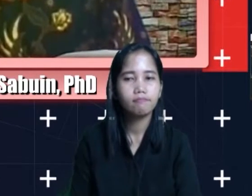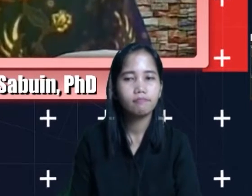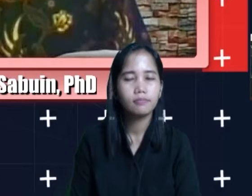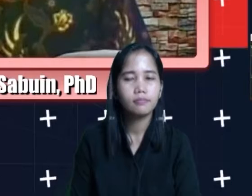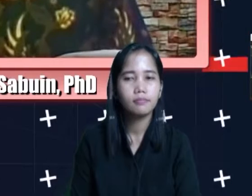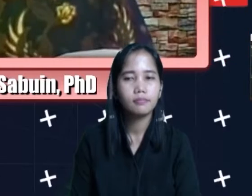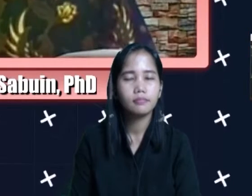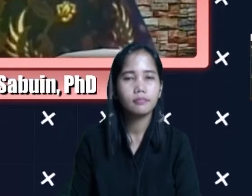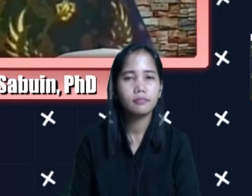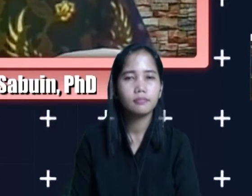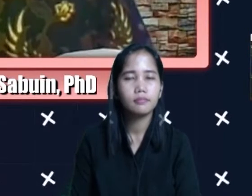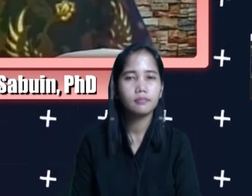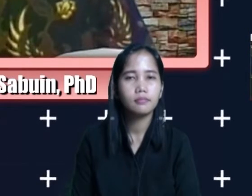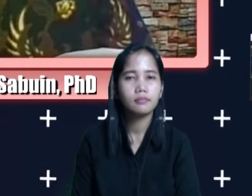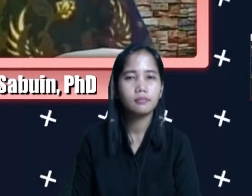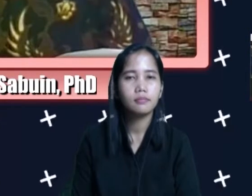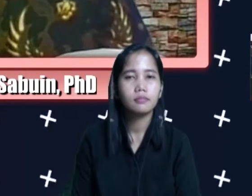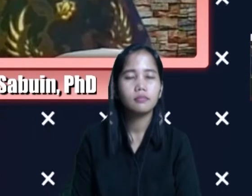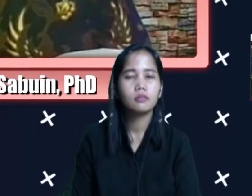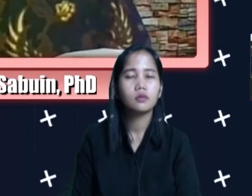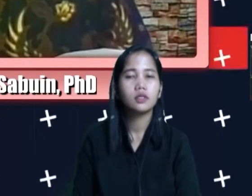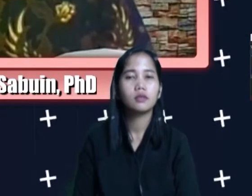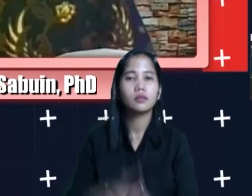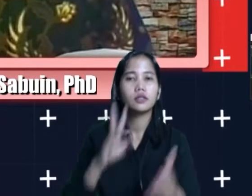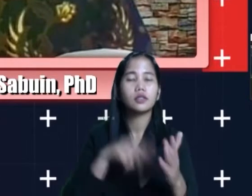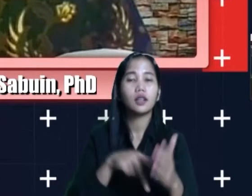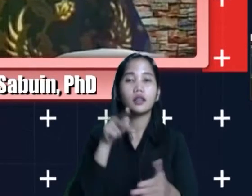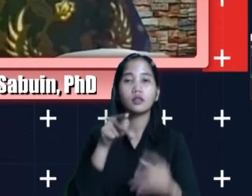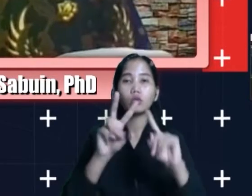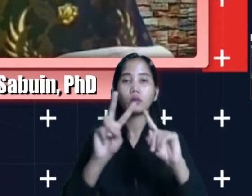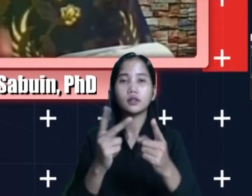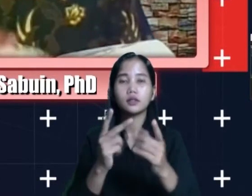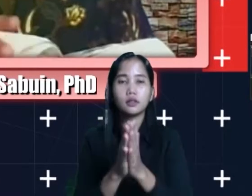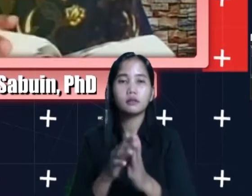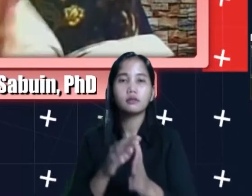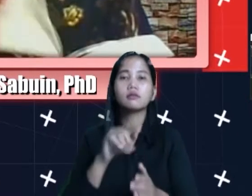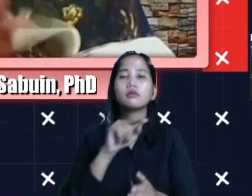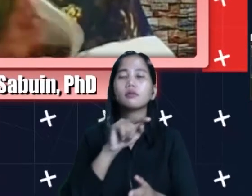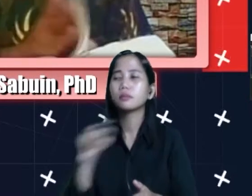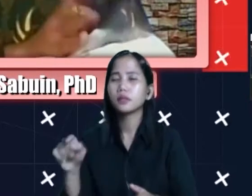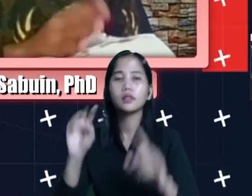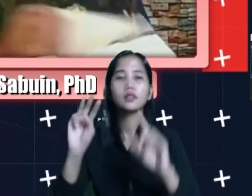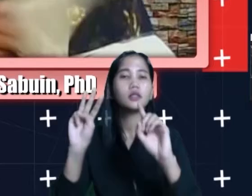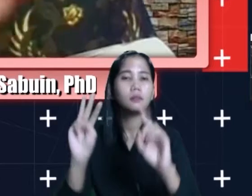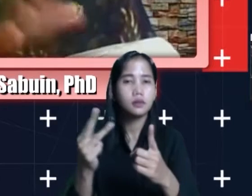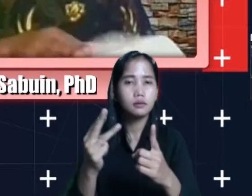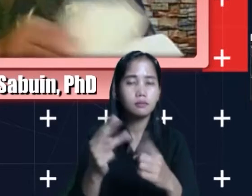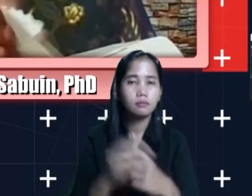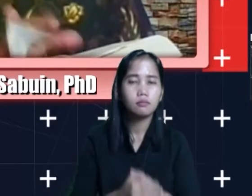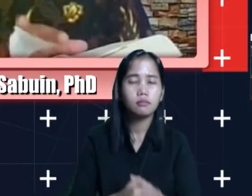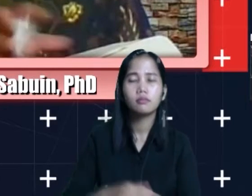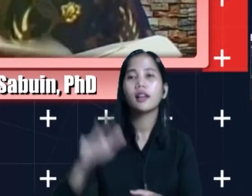13. Saya akan baca. Silakan. 12 dan sampai 13, Pendeta. Ayat yang ya. 12. Hai saudara-saudaraku yang kekasih, kamu senantiasa